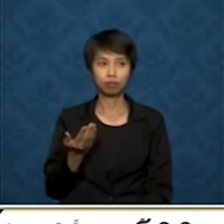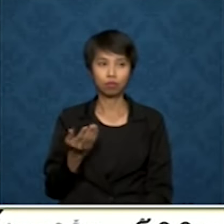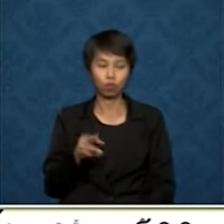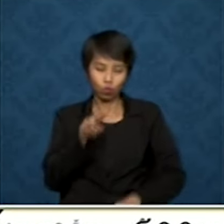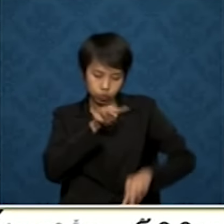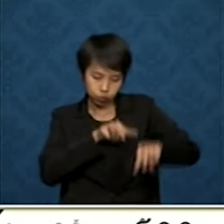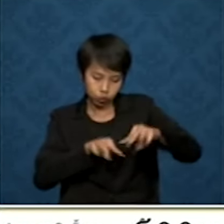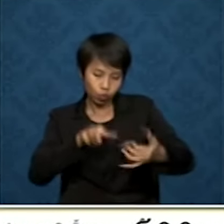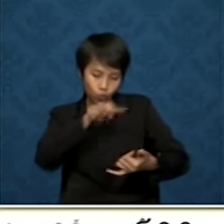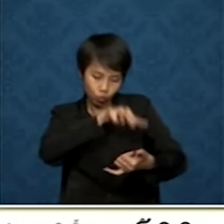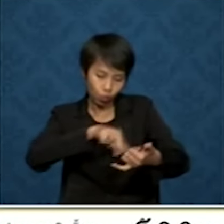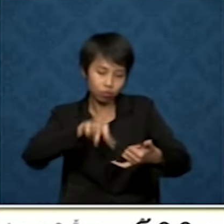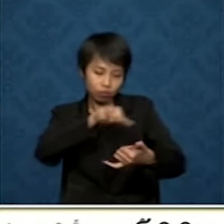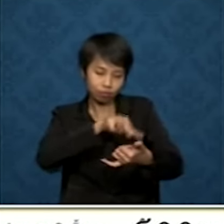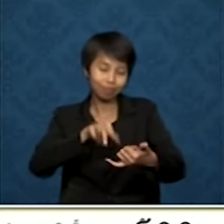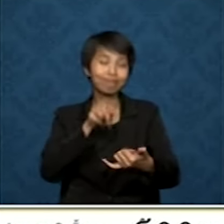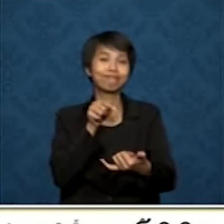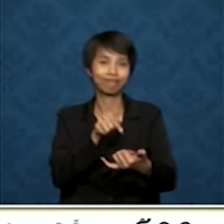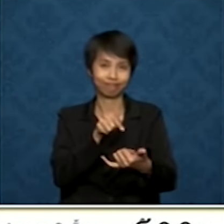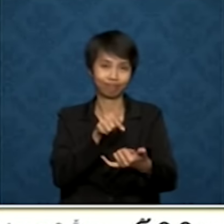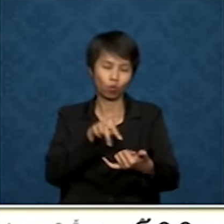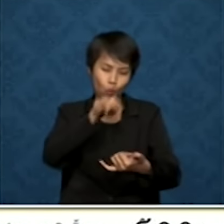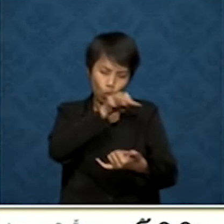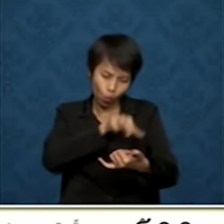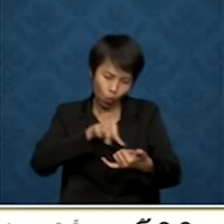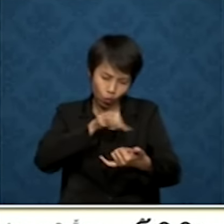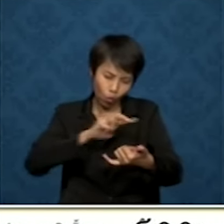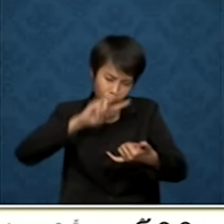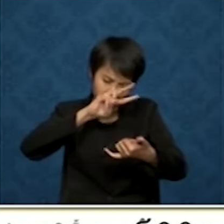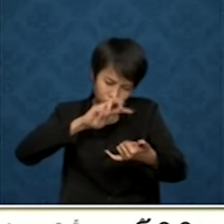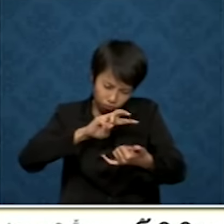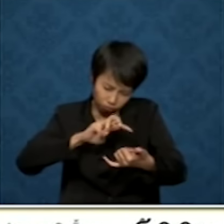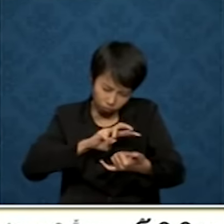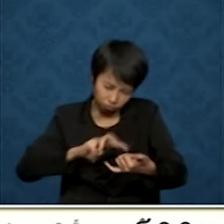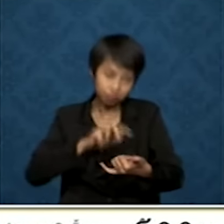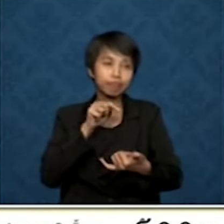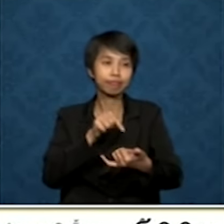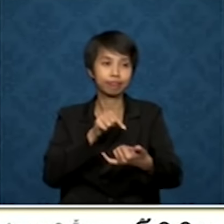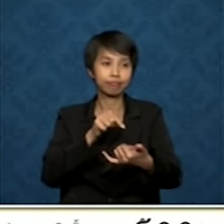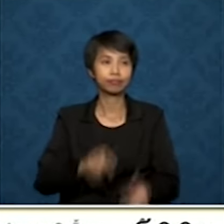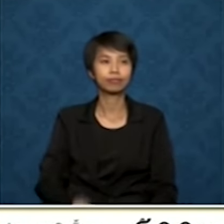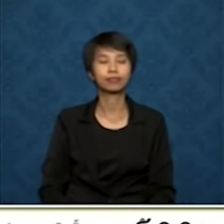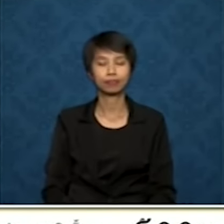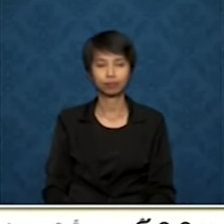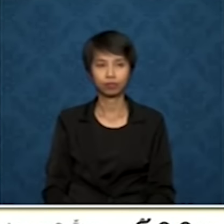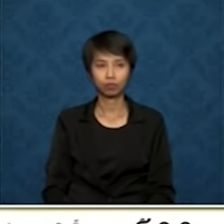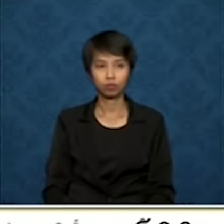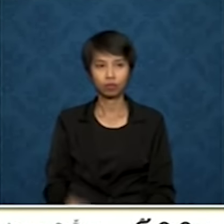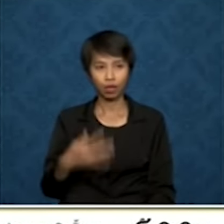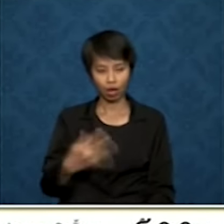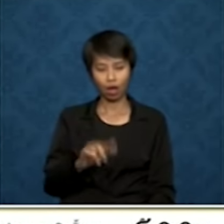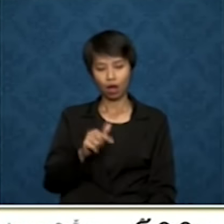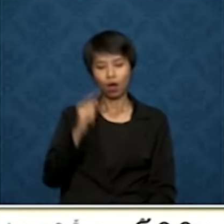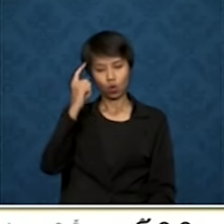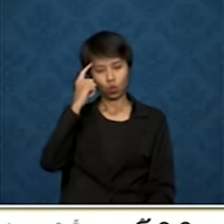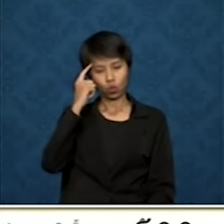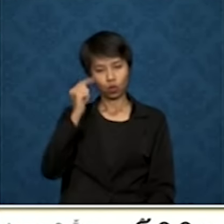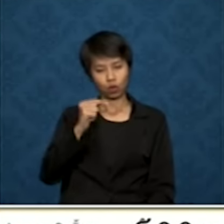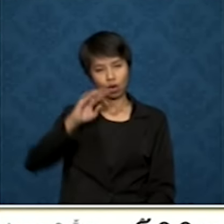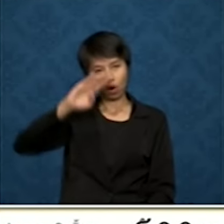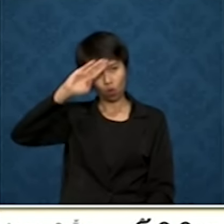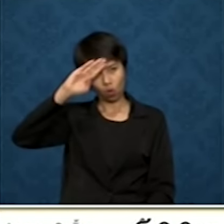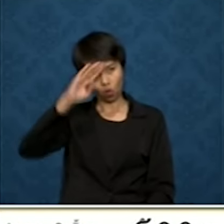เพิ่มเติมท่านประธานครับตรวจสืบค้นเพิ่มเติมเด่าเนี้ยอันนี้เบื้องต้นนะครับพอจะแยกได้ะว่าเออเฮ้ยไอ้1ใน